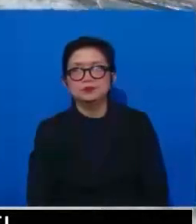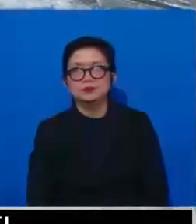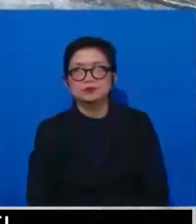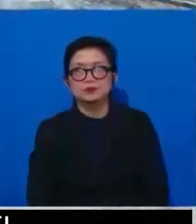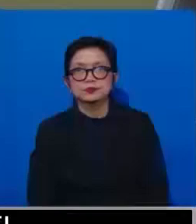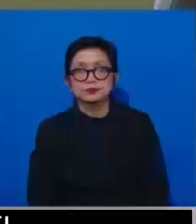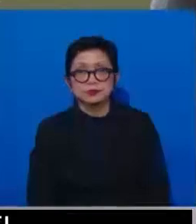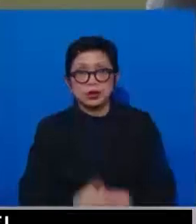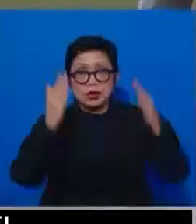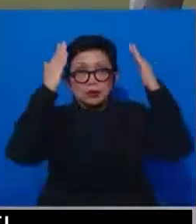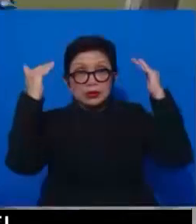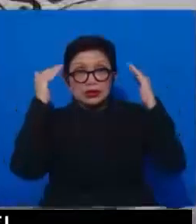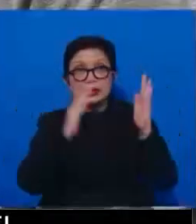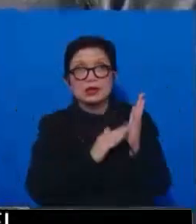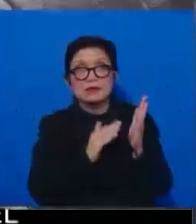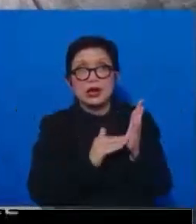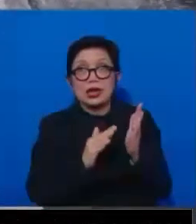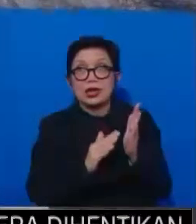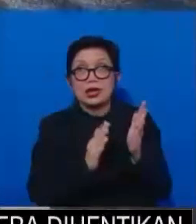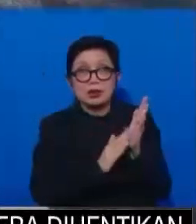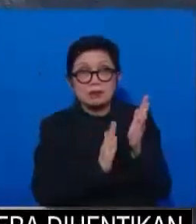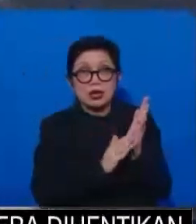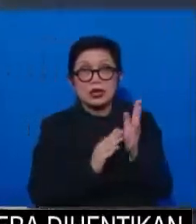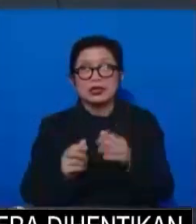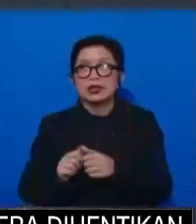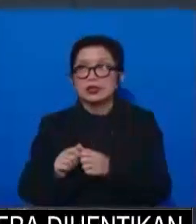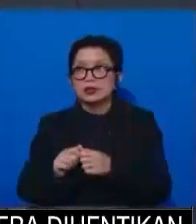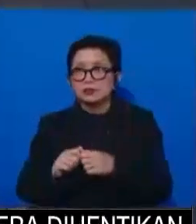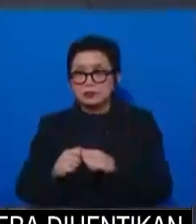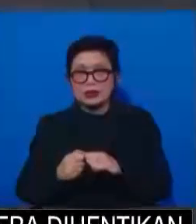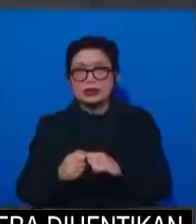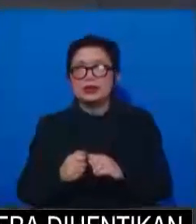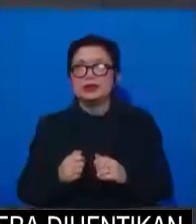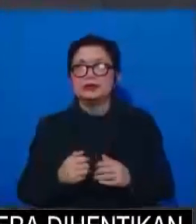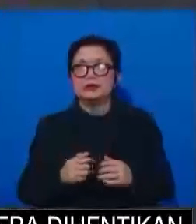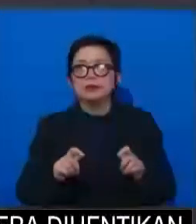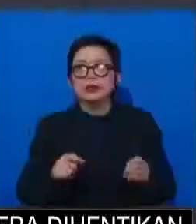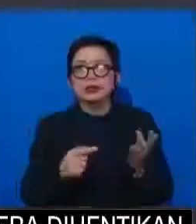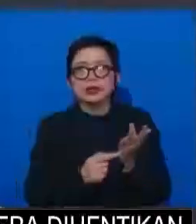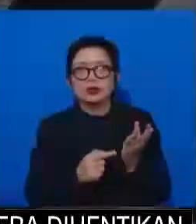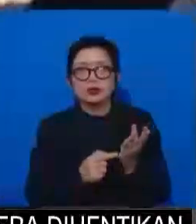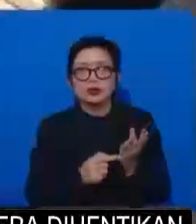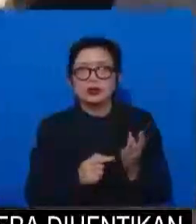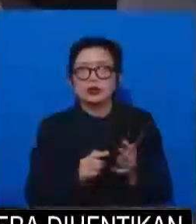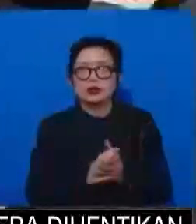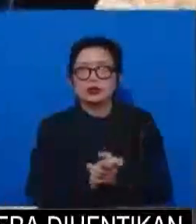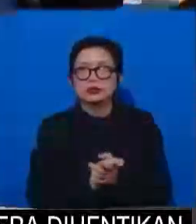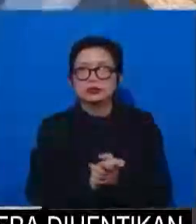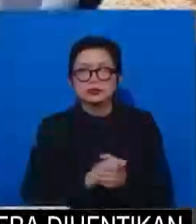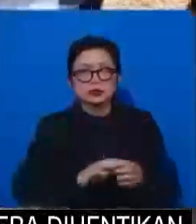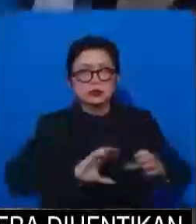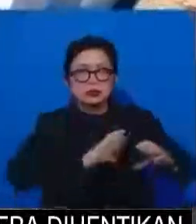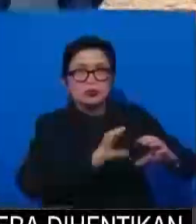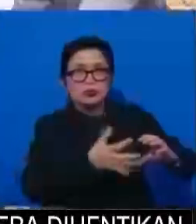Petani di wilayah Kabupaten Rembang dan Pati juga sudah berkembang menggunakan teknologi modern. Dari mulai mengambil air laut dengan menggunakan genset